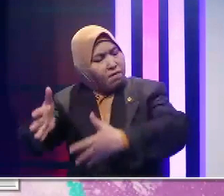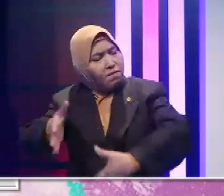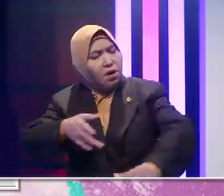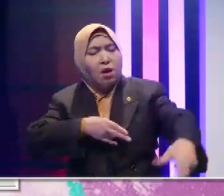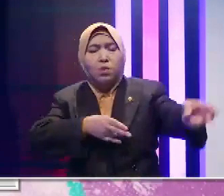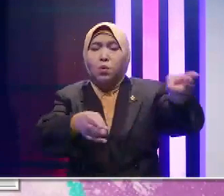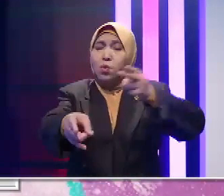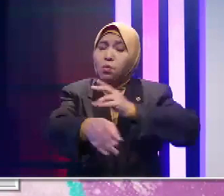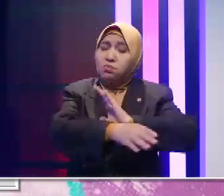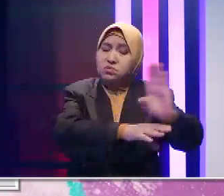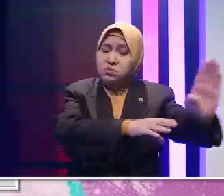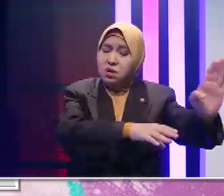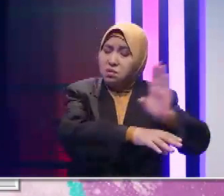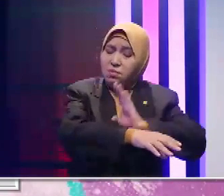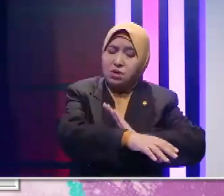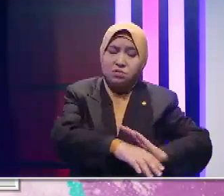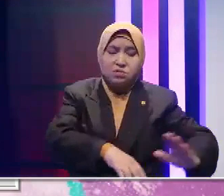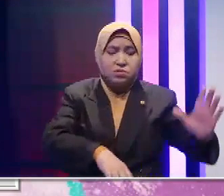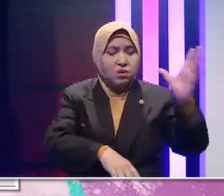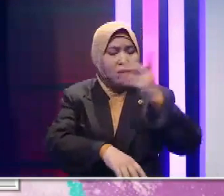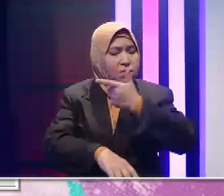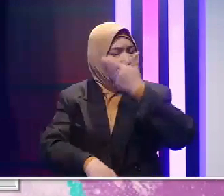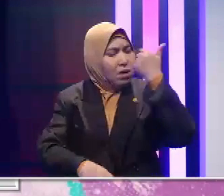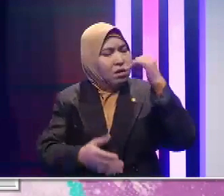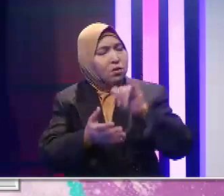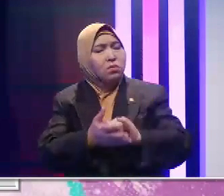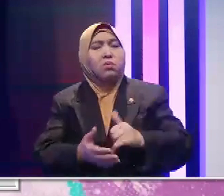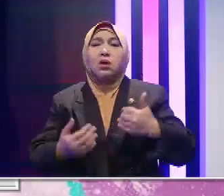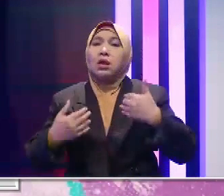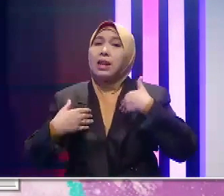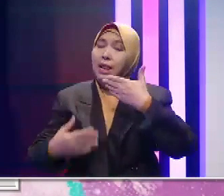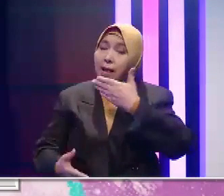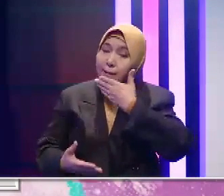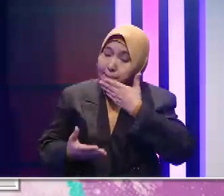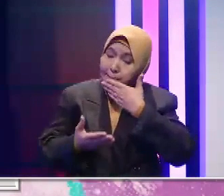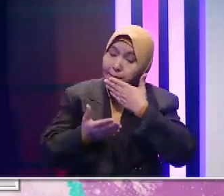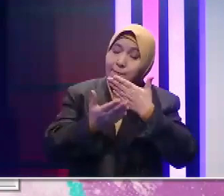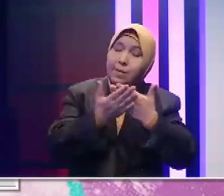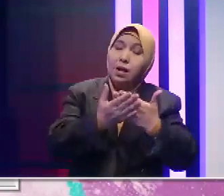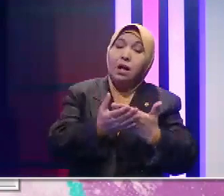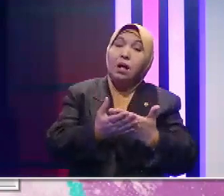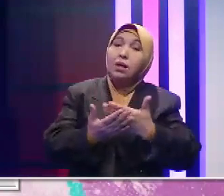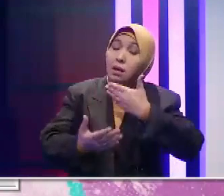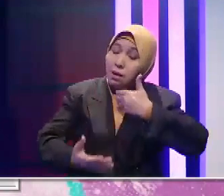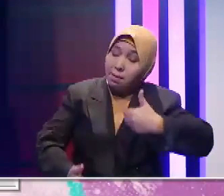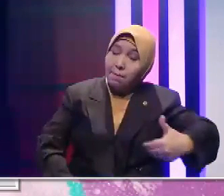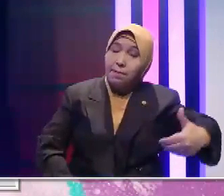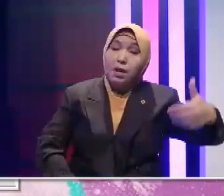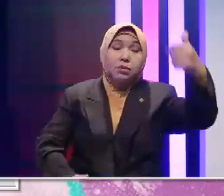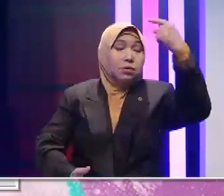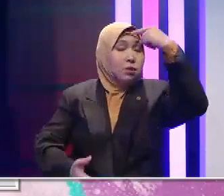ذلكم خير لكم إن